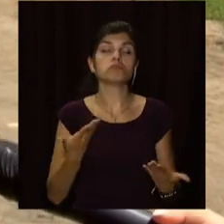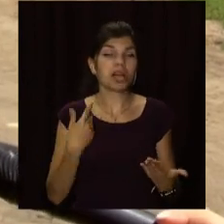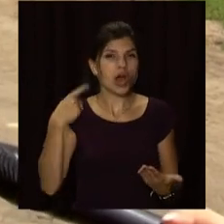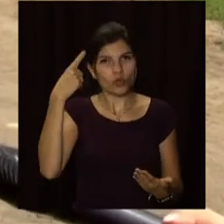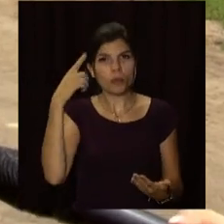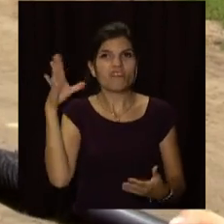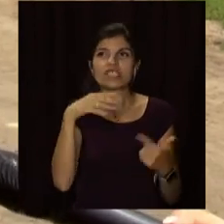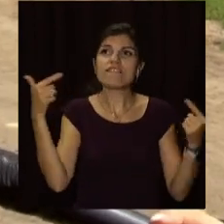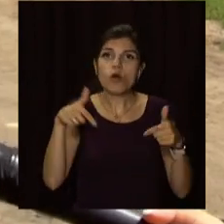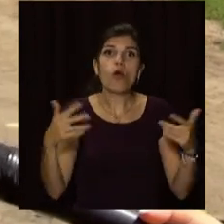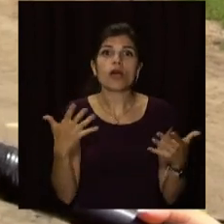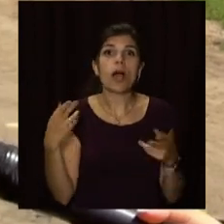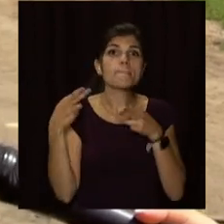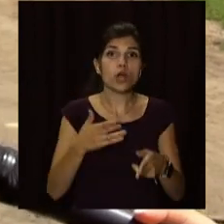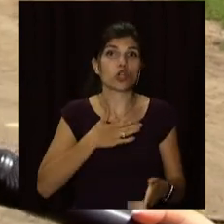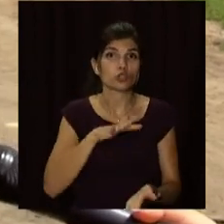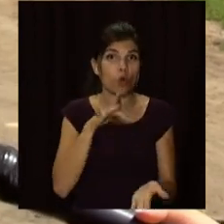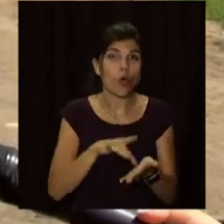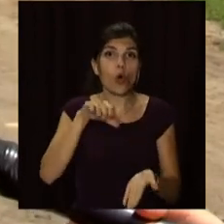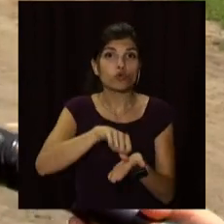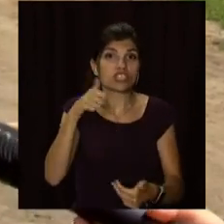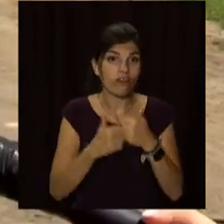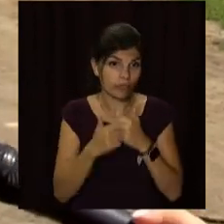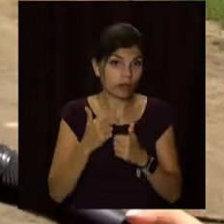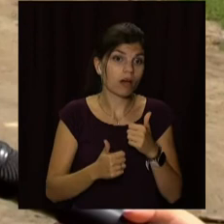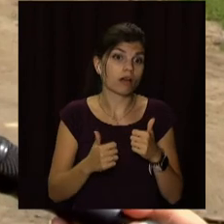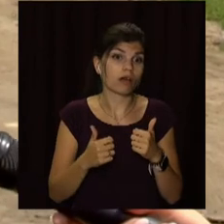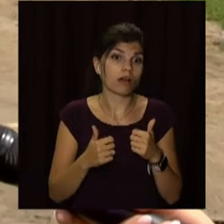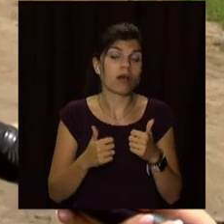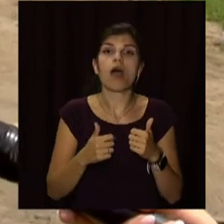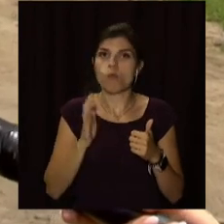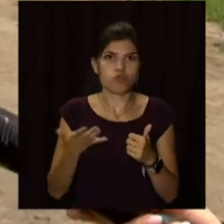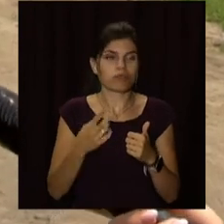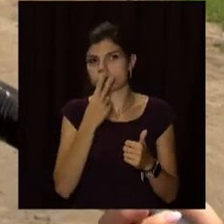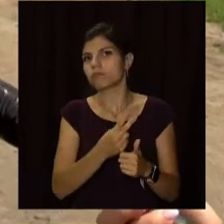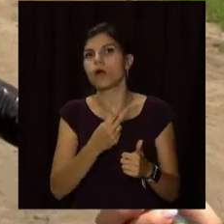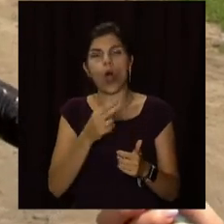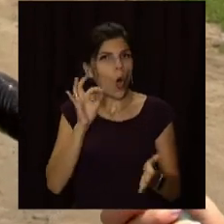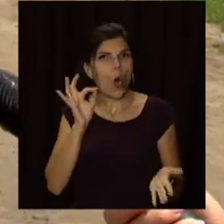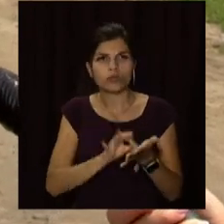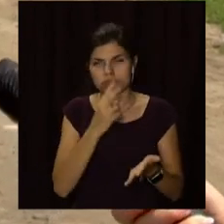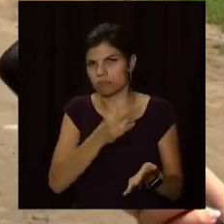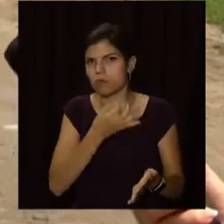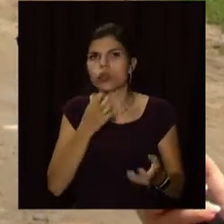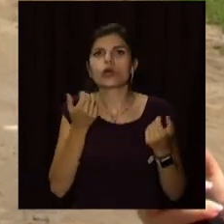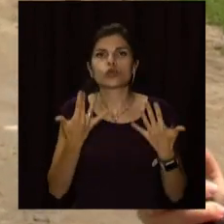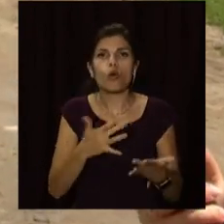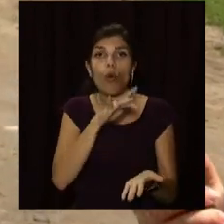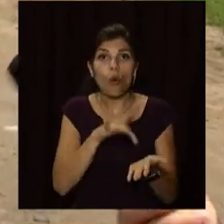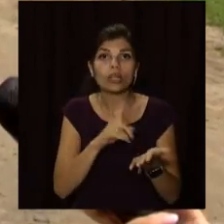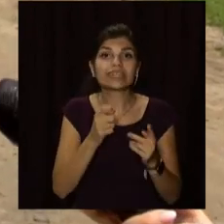все гости, которые приедут в наш город участвовать в соревнованиях, оценят, насколько город за последний